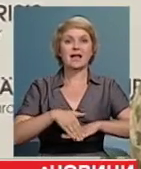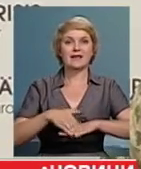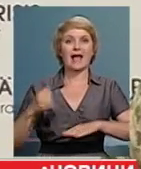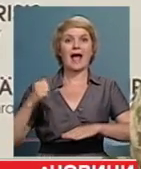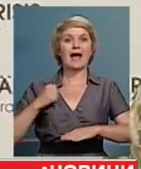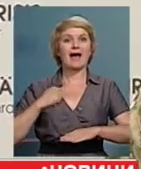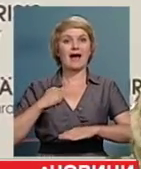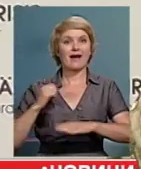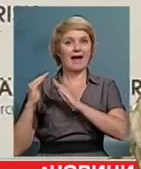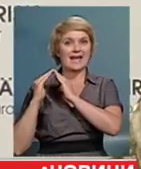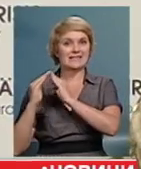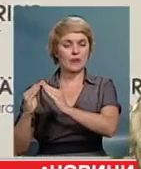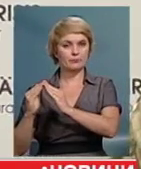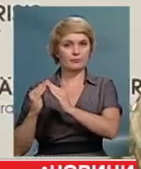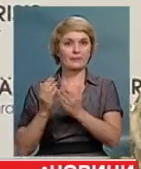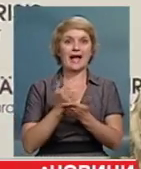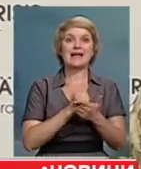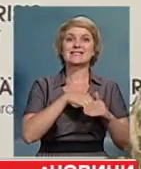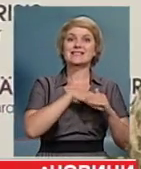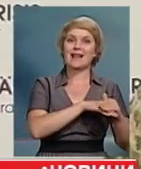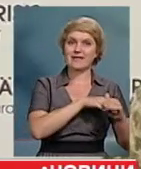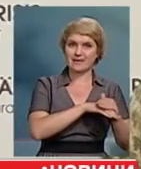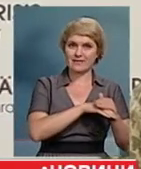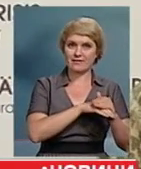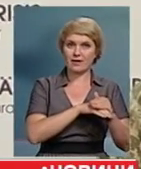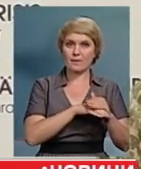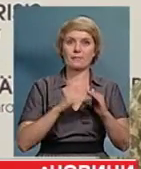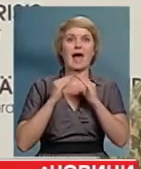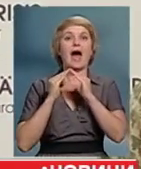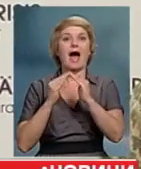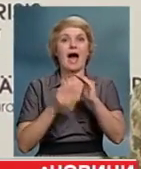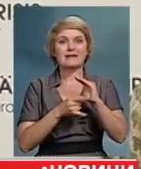складів і ангарів, щоб завдати максимальної шкоди окупантам.